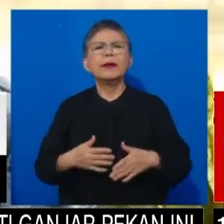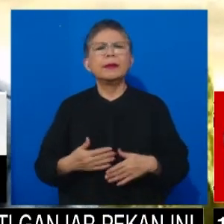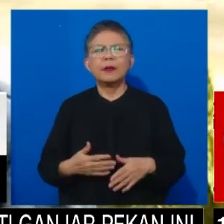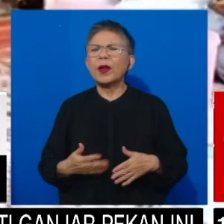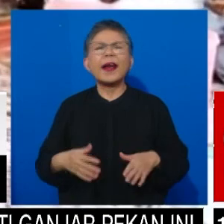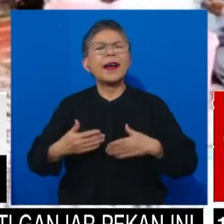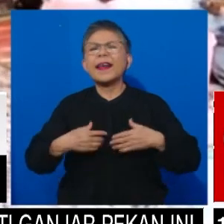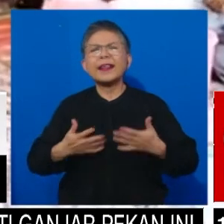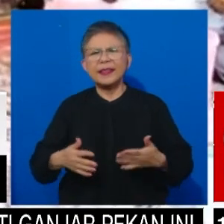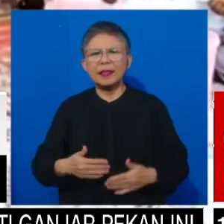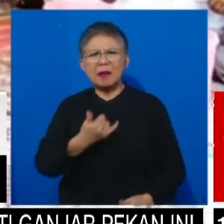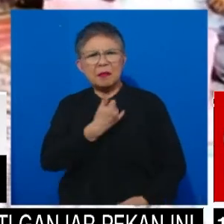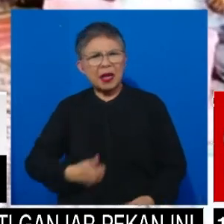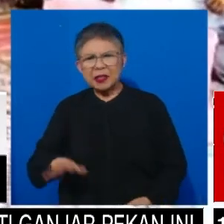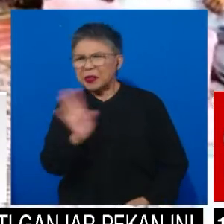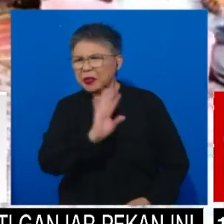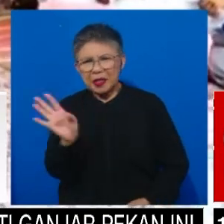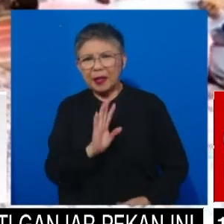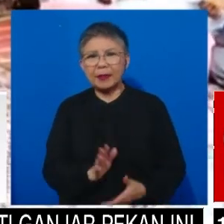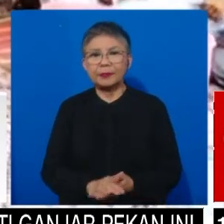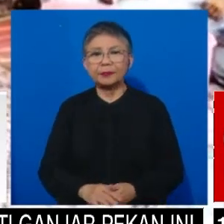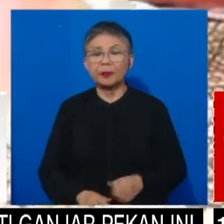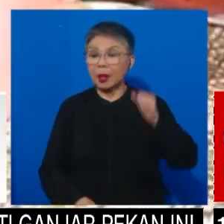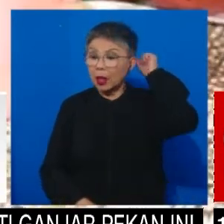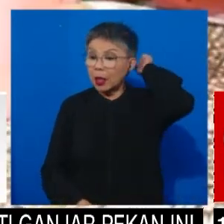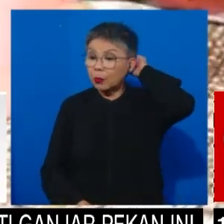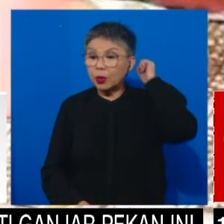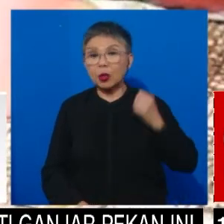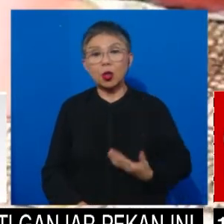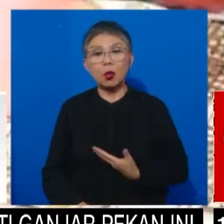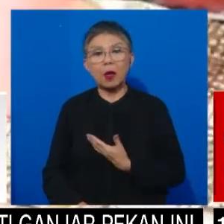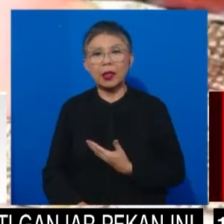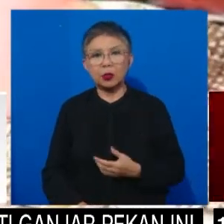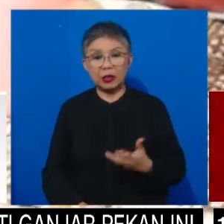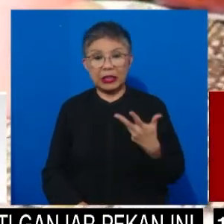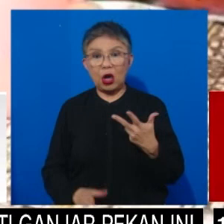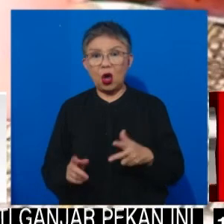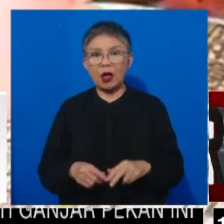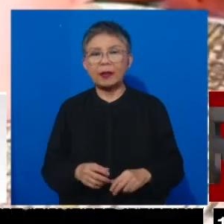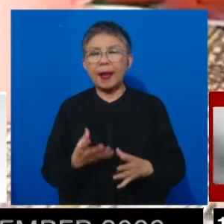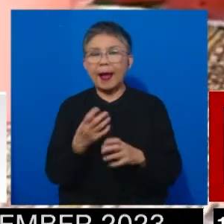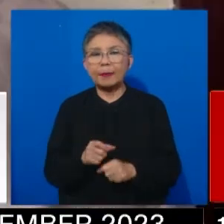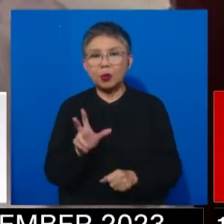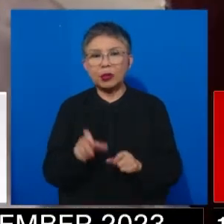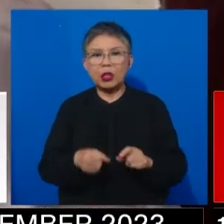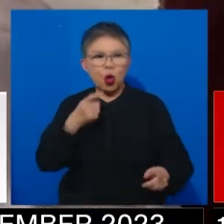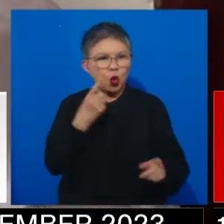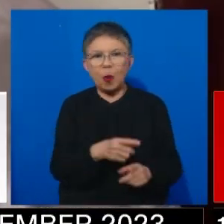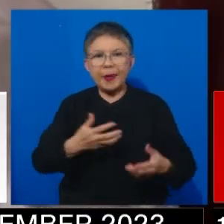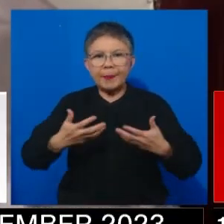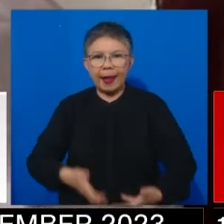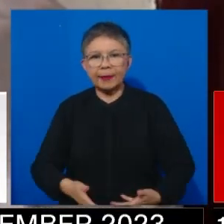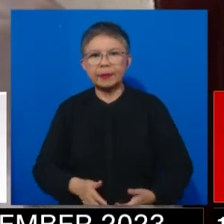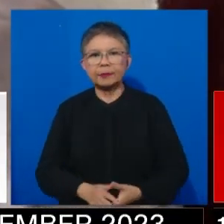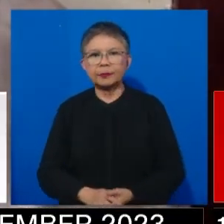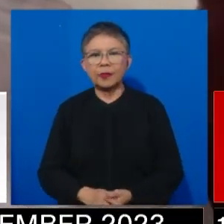sekali. Sementara itu, ibu korban berharap para pelaku penganiayaan dihukum berat.